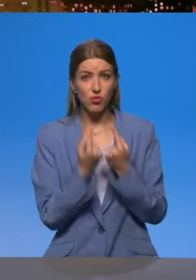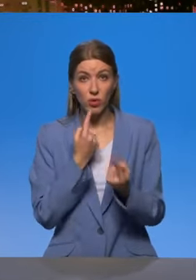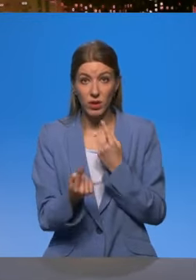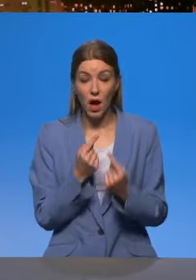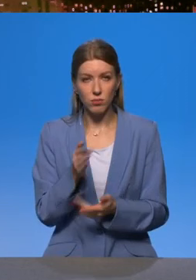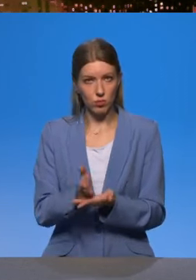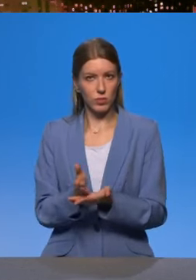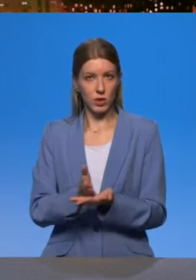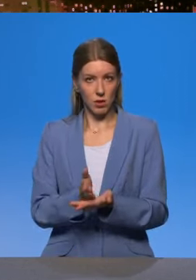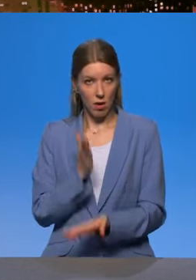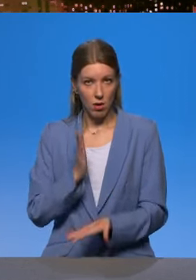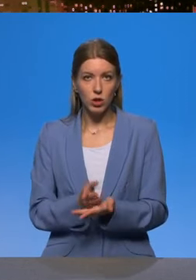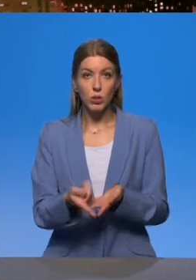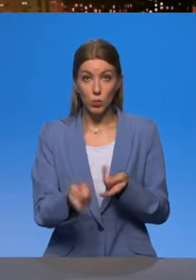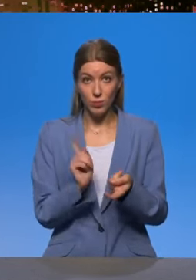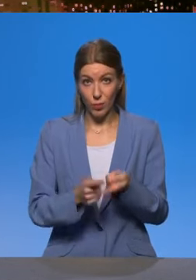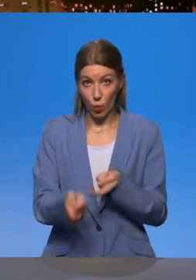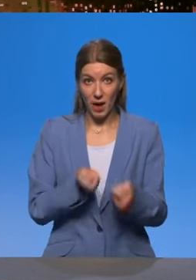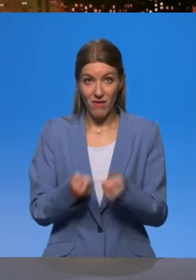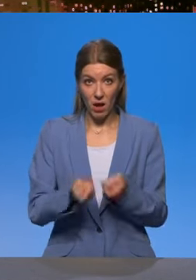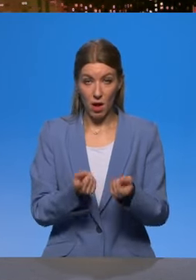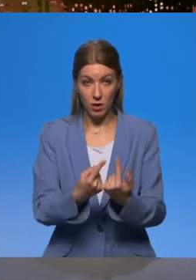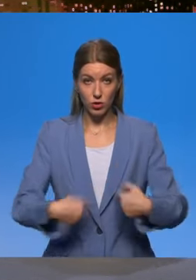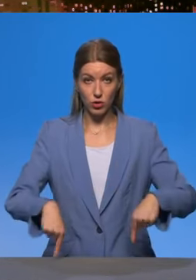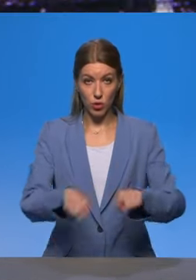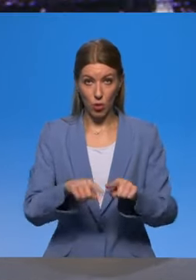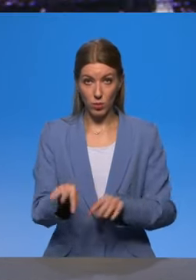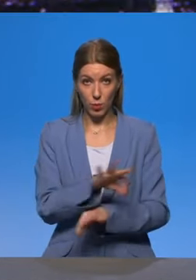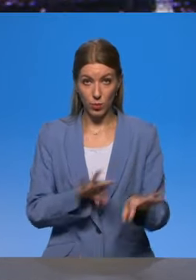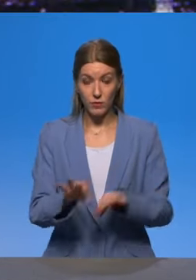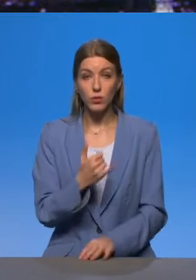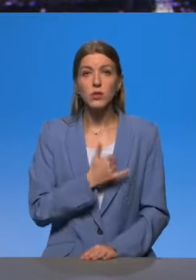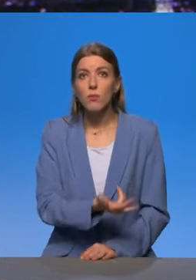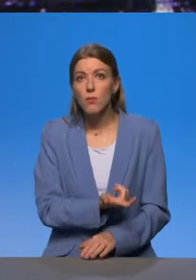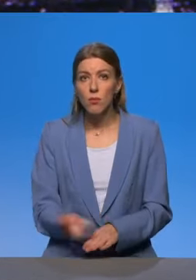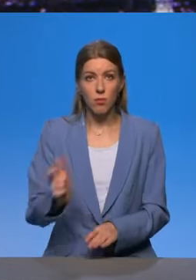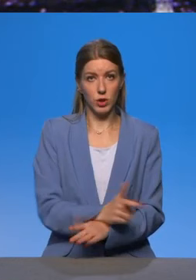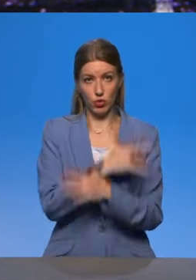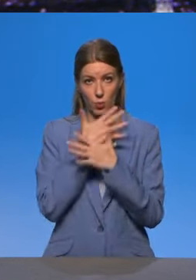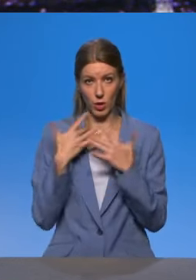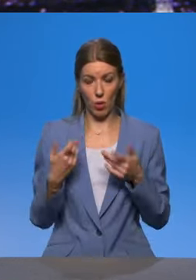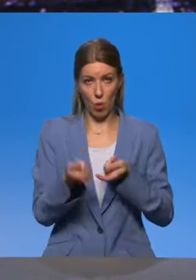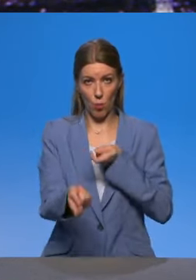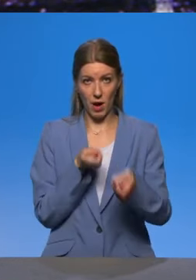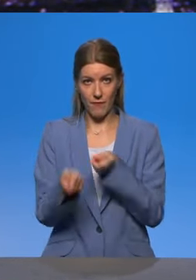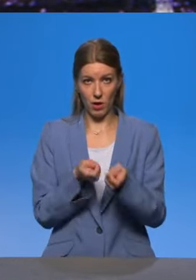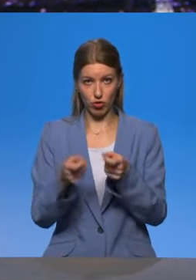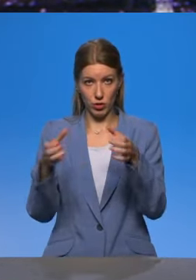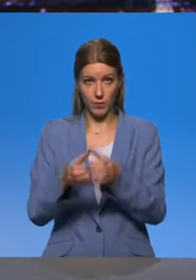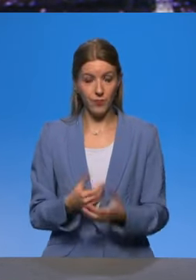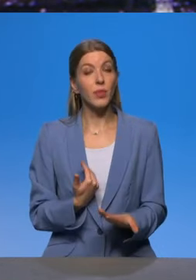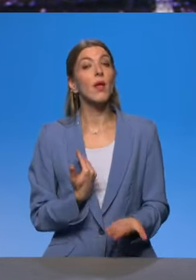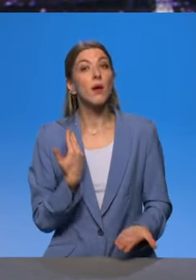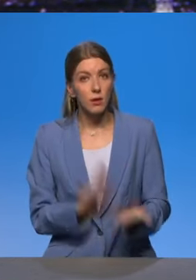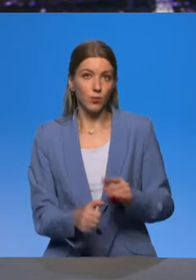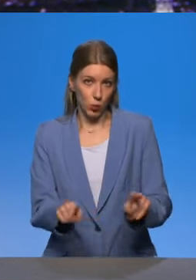по управлению, организационному проектированию. У нас много управленческих звеньев, то есть очень много, то есть во всем мире... Эксплуататоров у нас много, так и